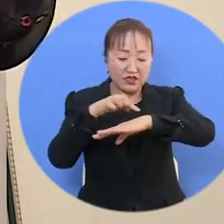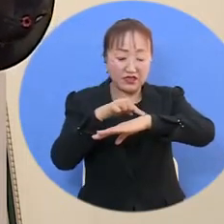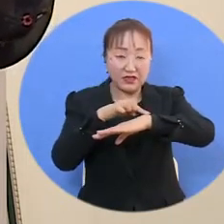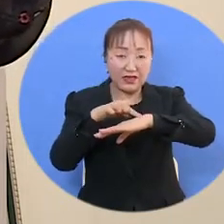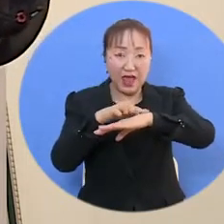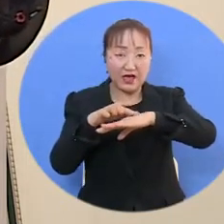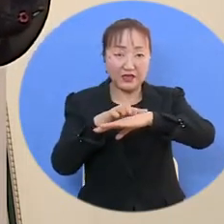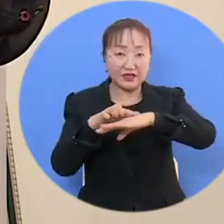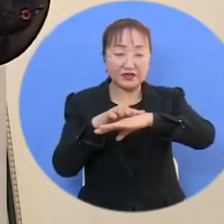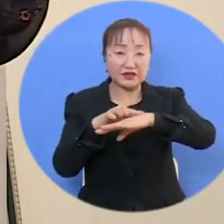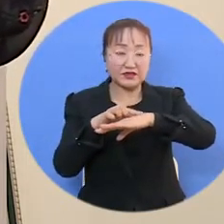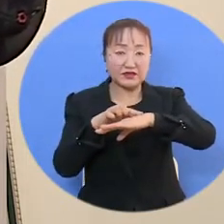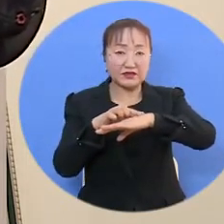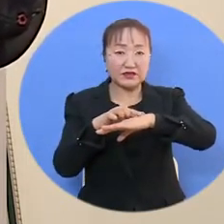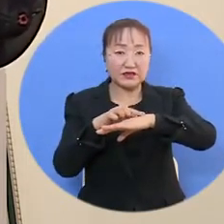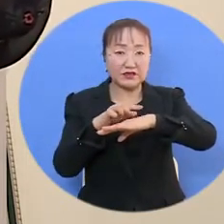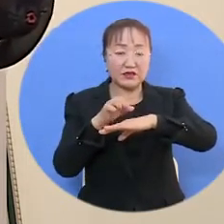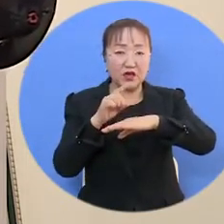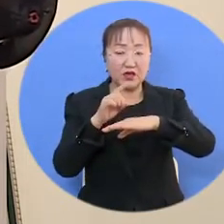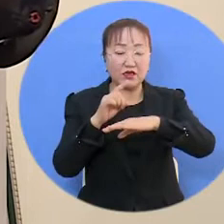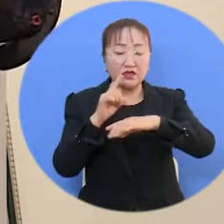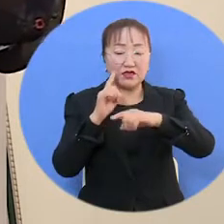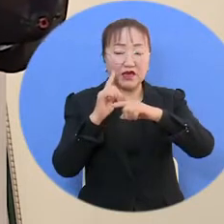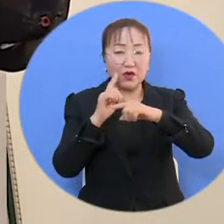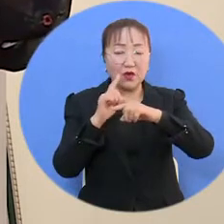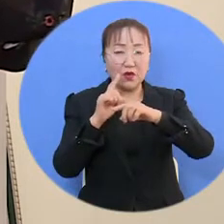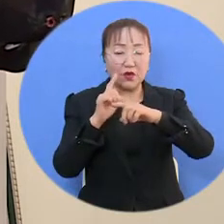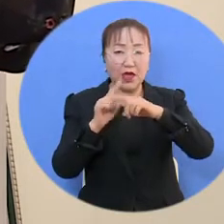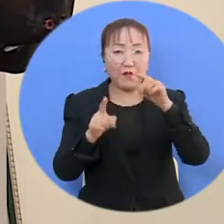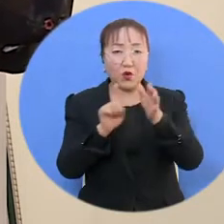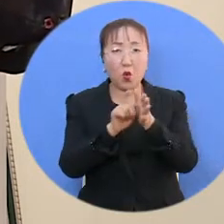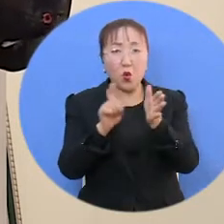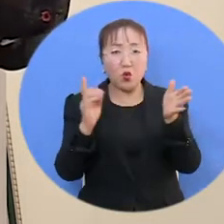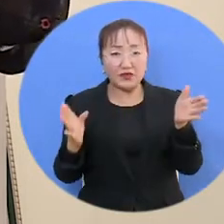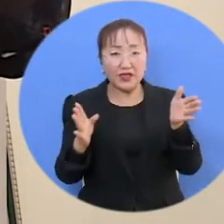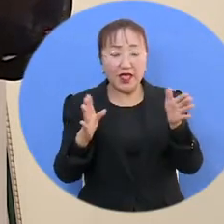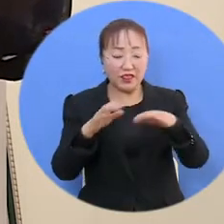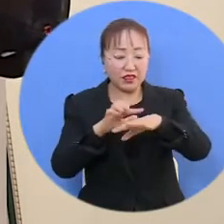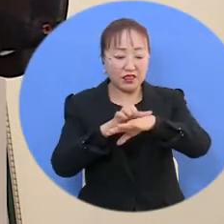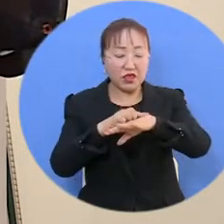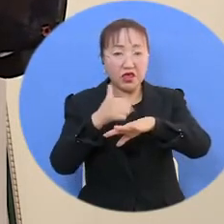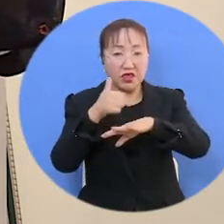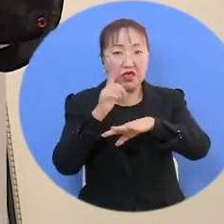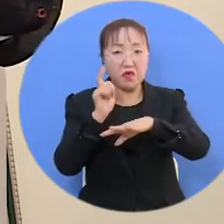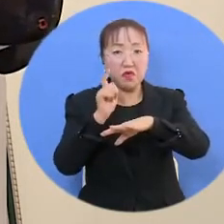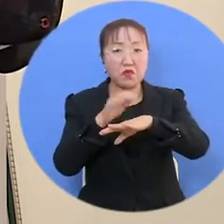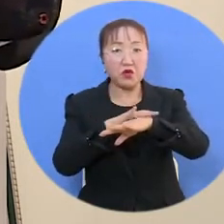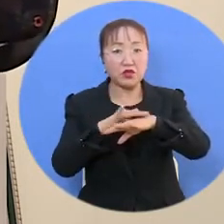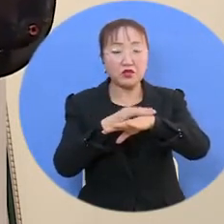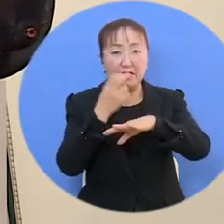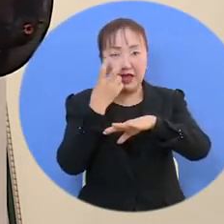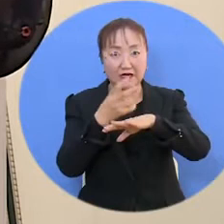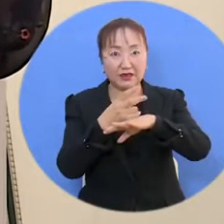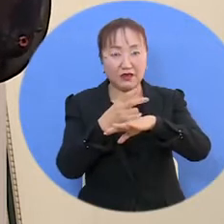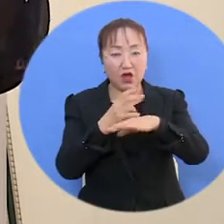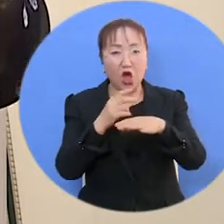арьс ямар хугацаанд хурдан хугацаанд хэвэн болж байвал шингэн тутаагүй гэсэн үг. Арьс нь